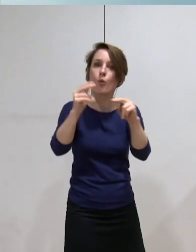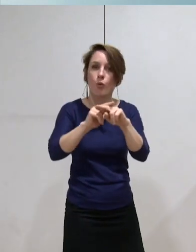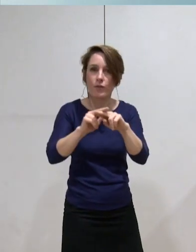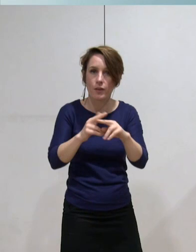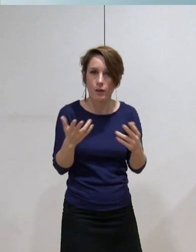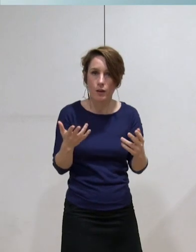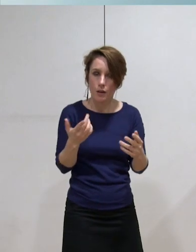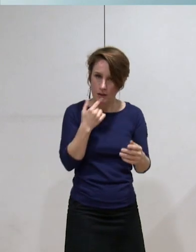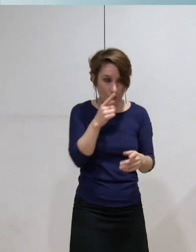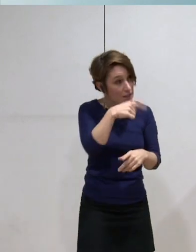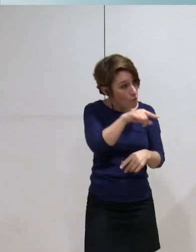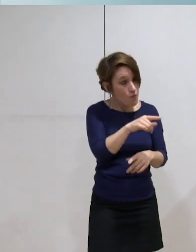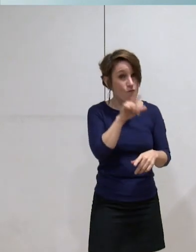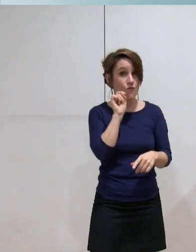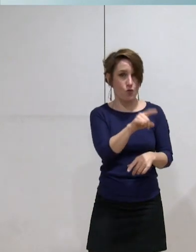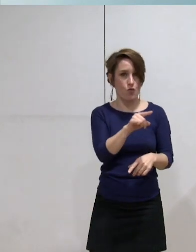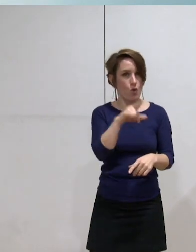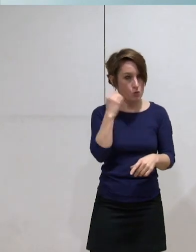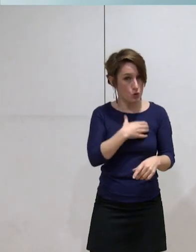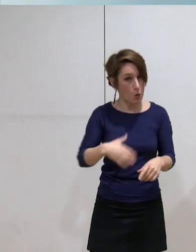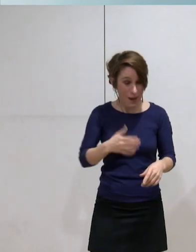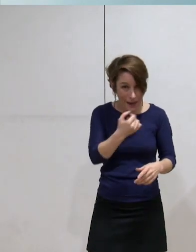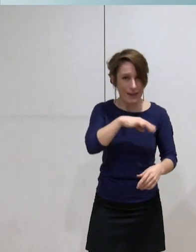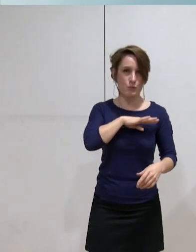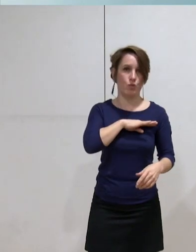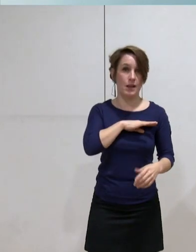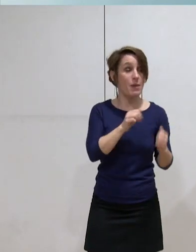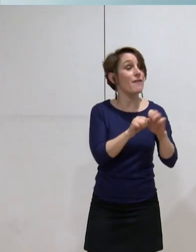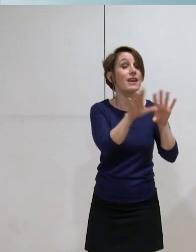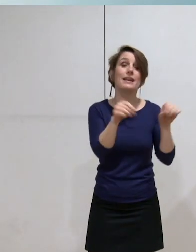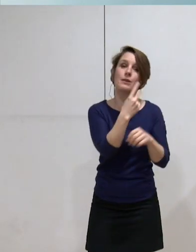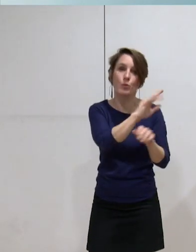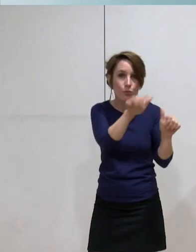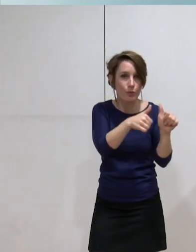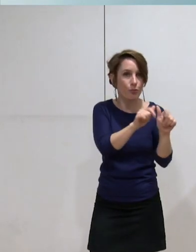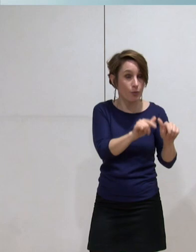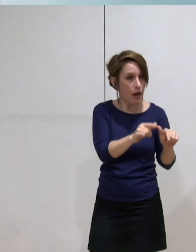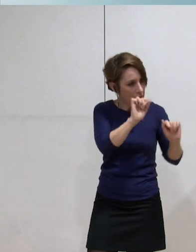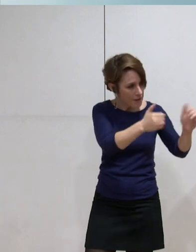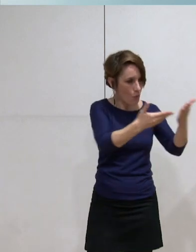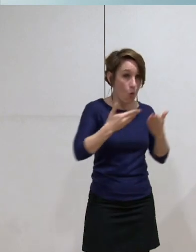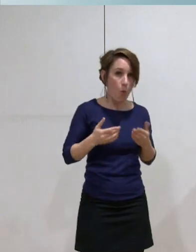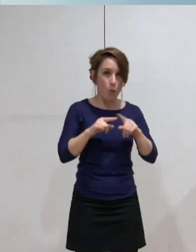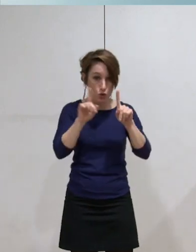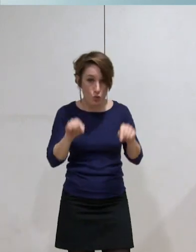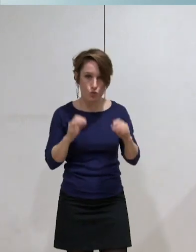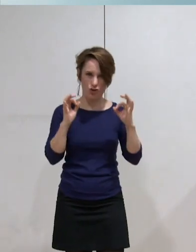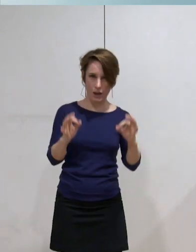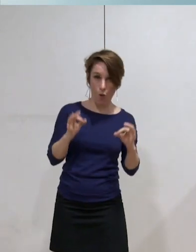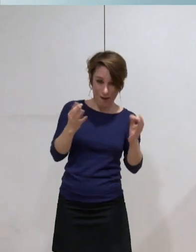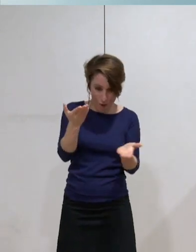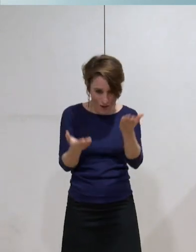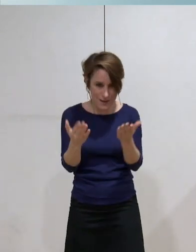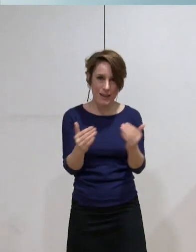maire vous disposez avec votre équipe du pouvoir municipal à vous de nous proposer un budget cohérent et